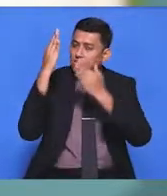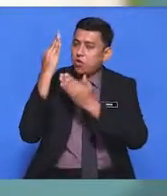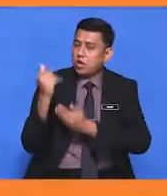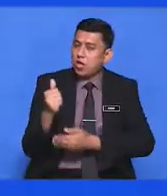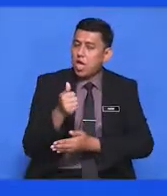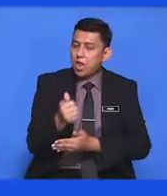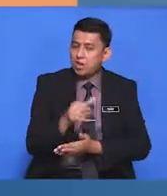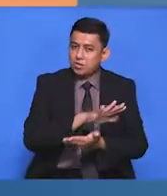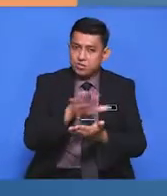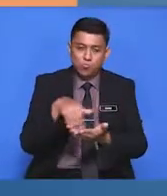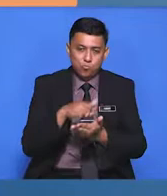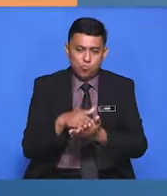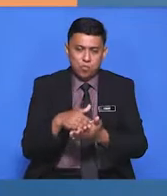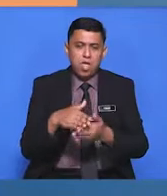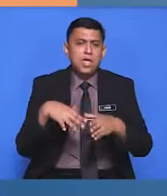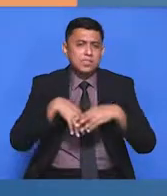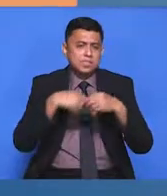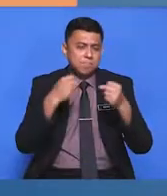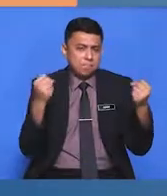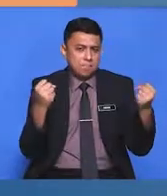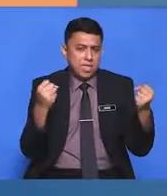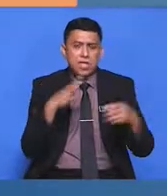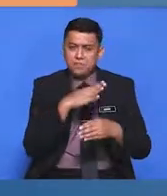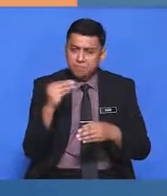akan mempelajari topik wang.